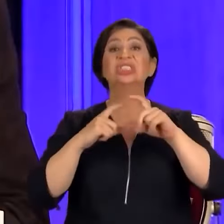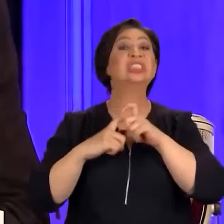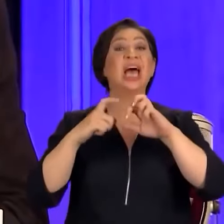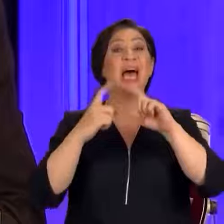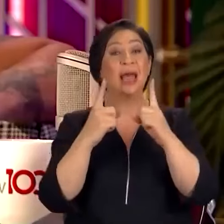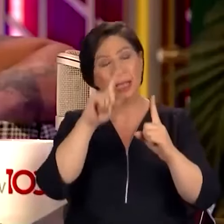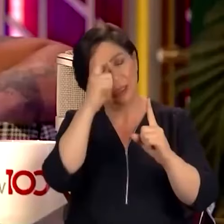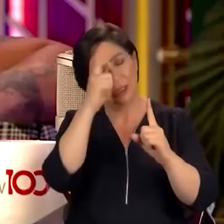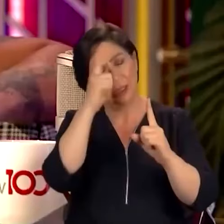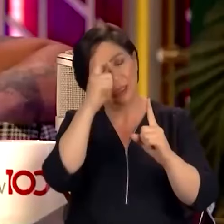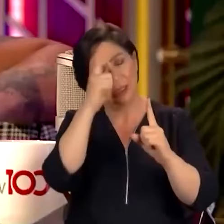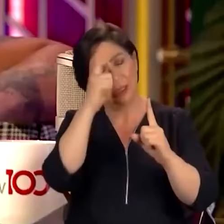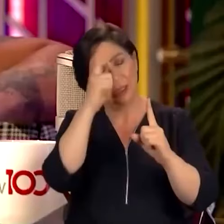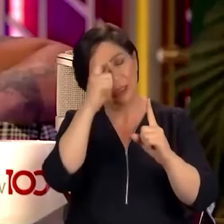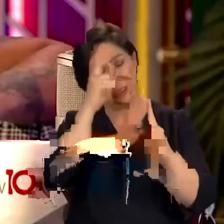tercih ediyorum.